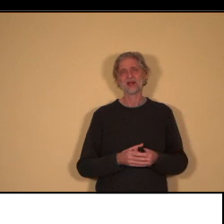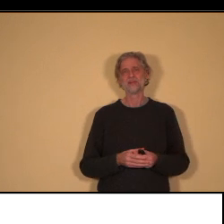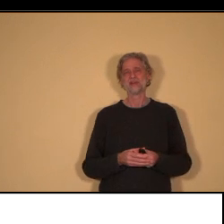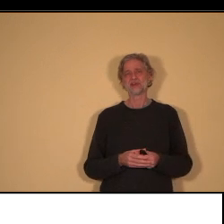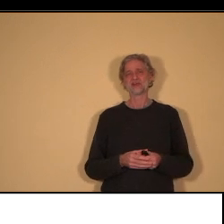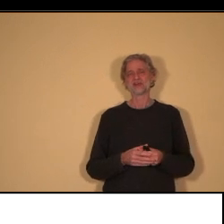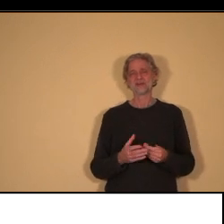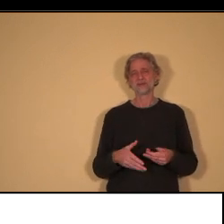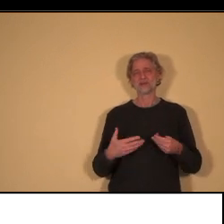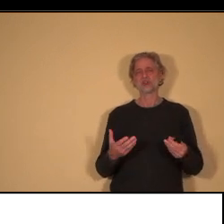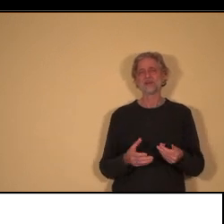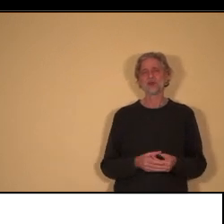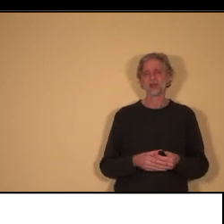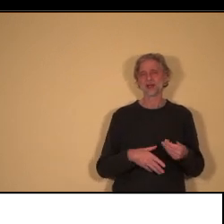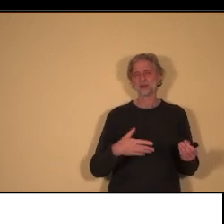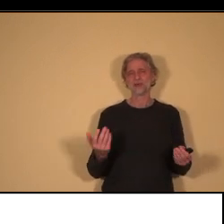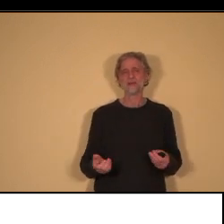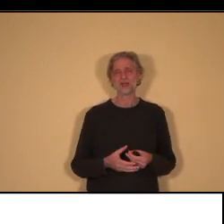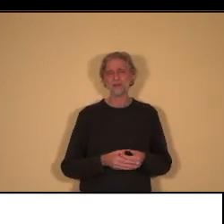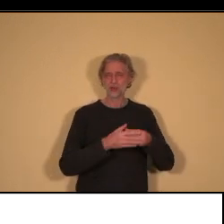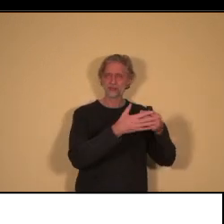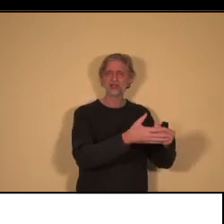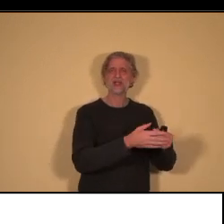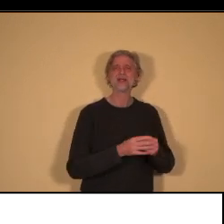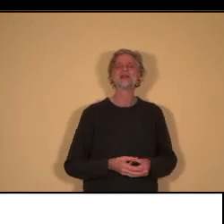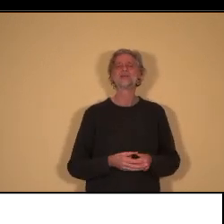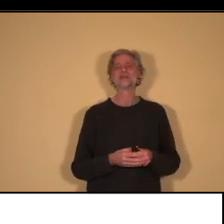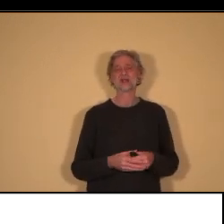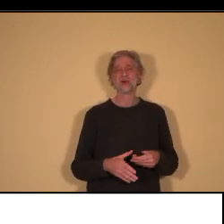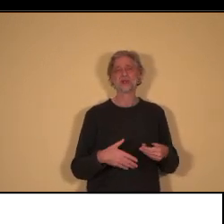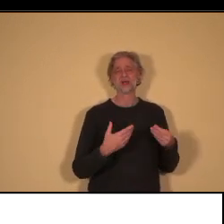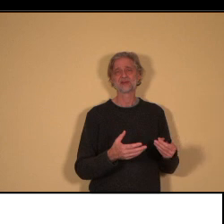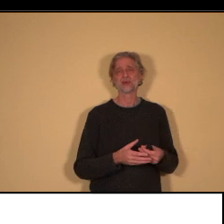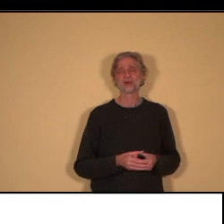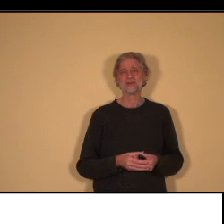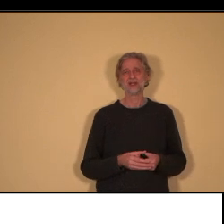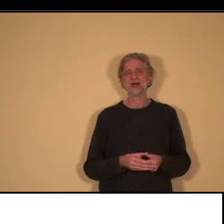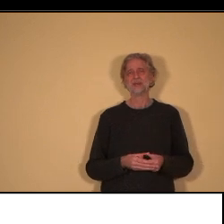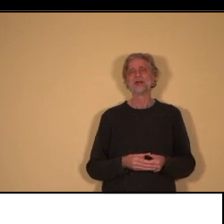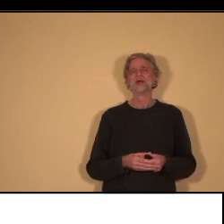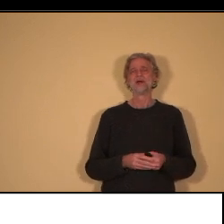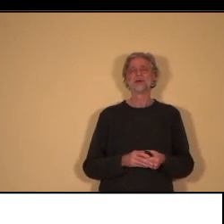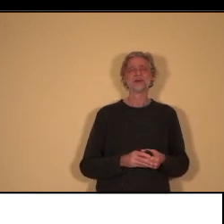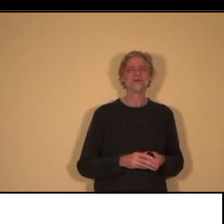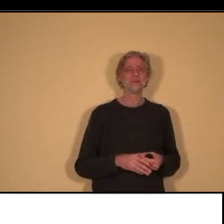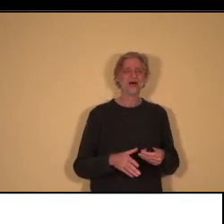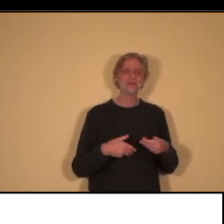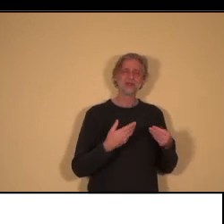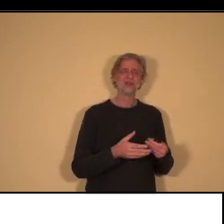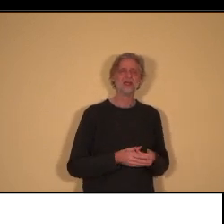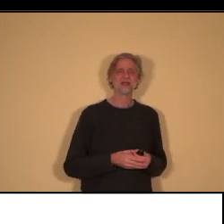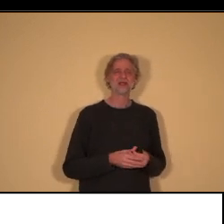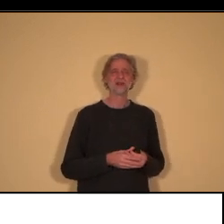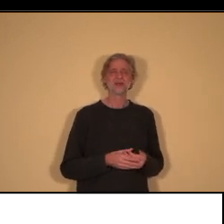freie Enthalpie ist das, was bestimmt, ob eine Reaktion freiwillig abläuft. Wenn die negativ ist, dann läuft die Reaktion freiwillig ab. Und wie machen